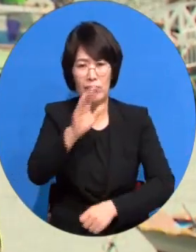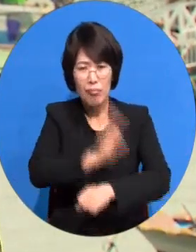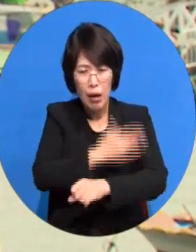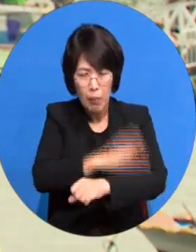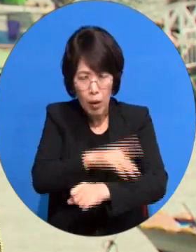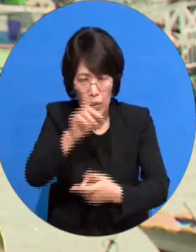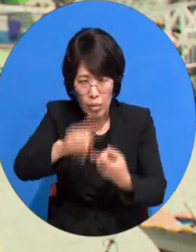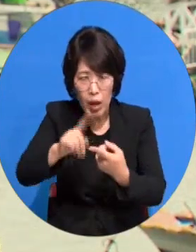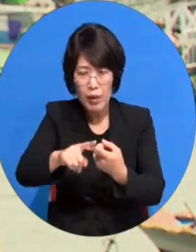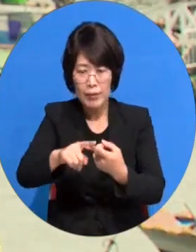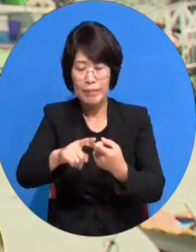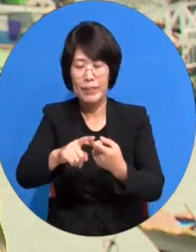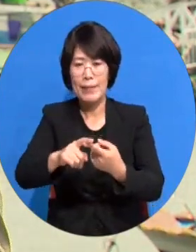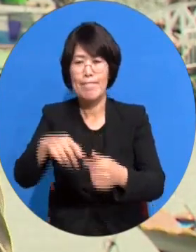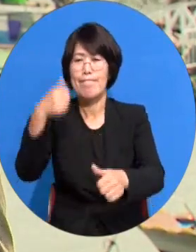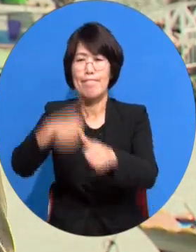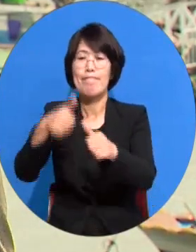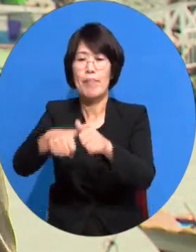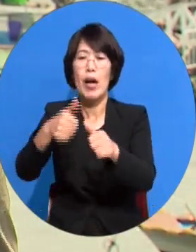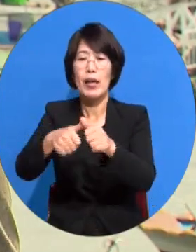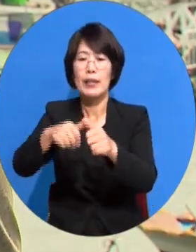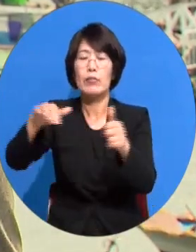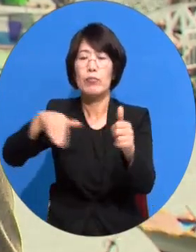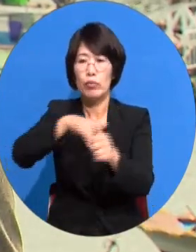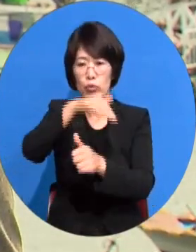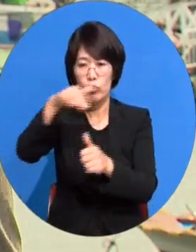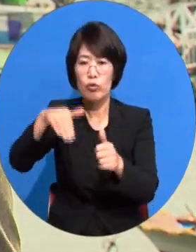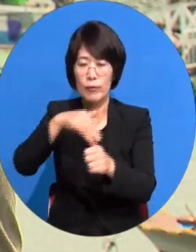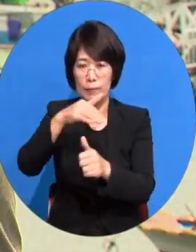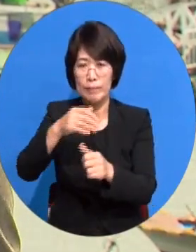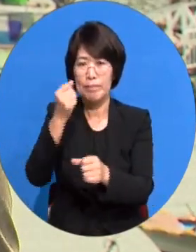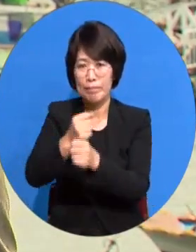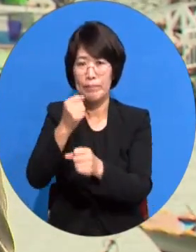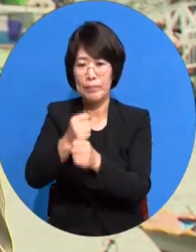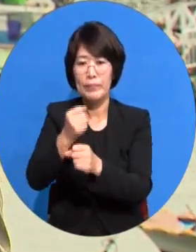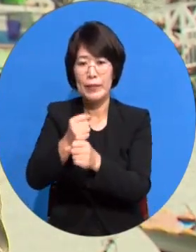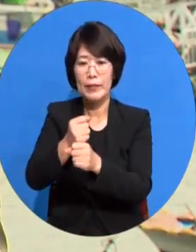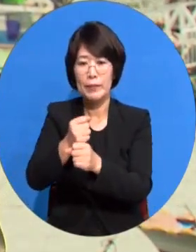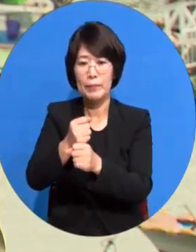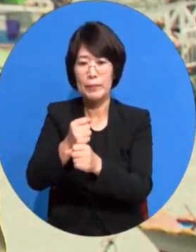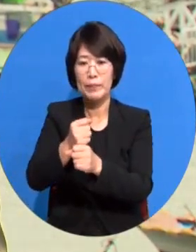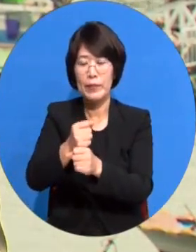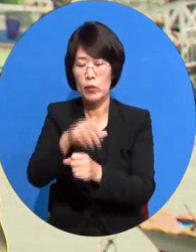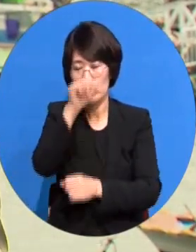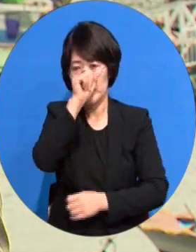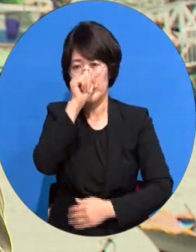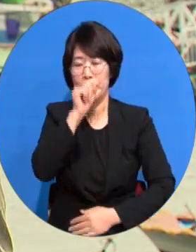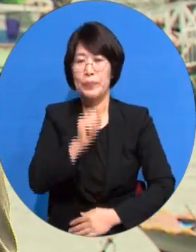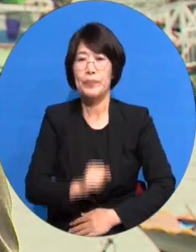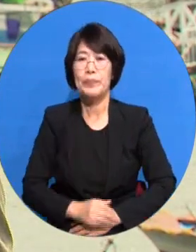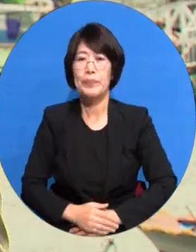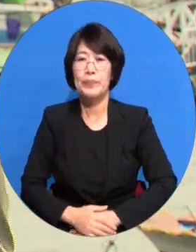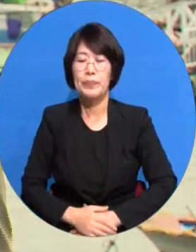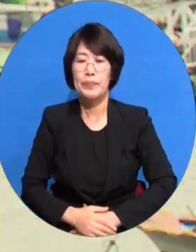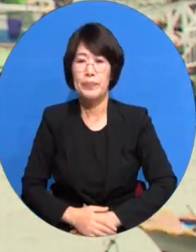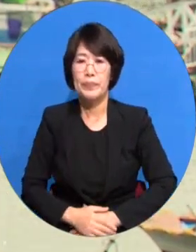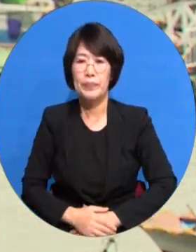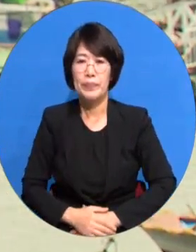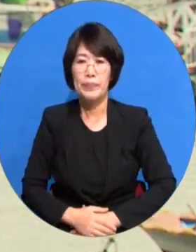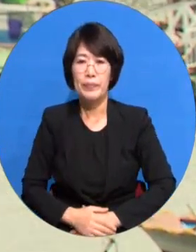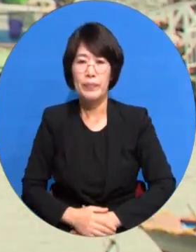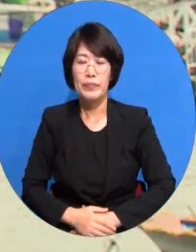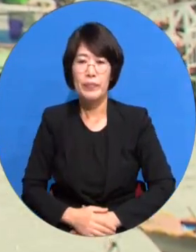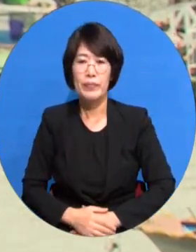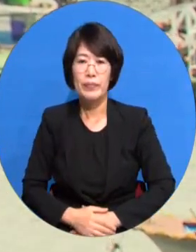이렇게 거기에 대해서 우리가 뭐랄까요 관심을 갖고 좀 아닌 것에 대해서는 정말 과감히